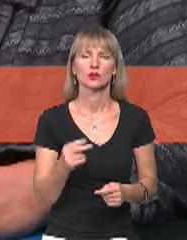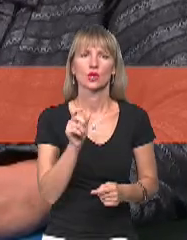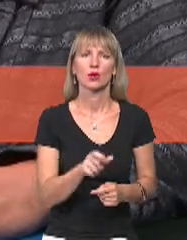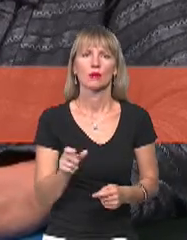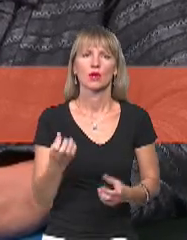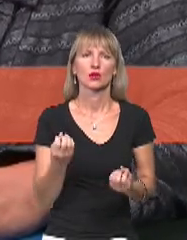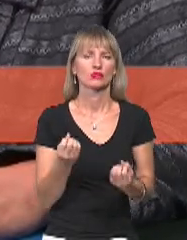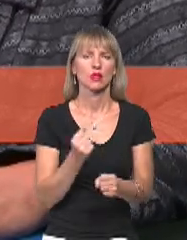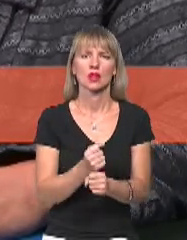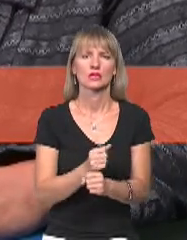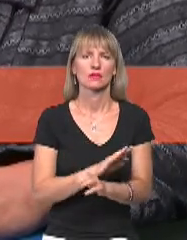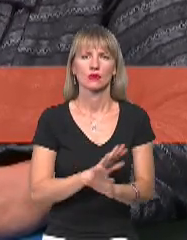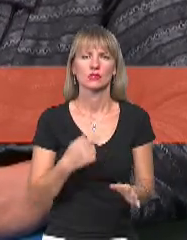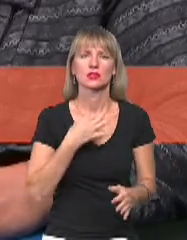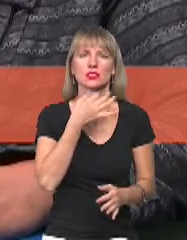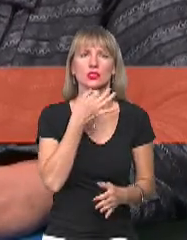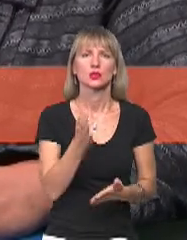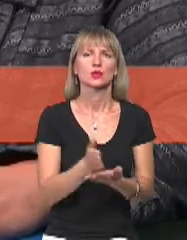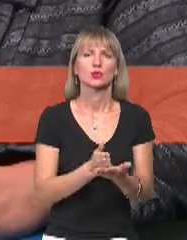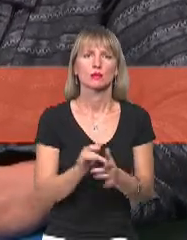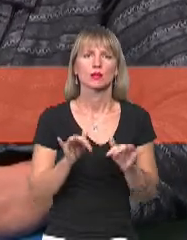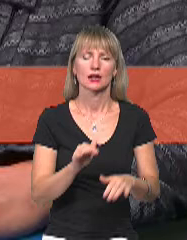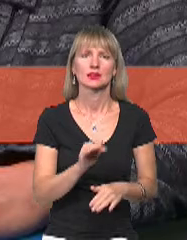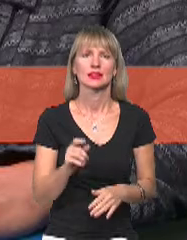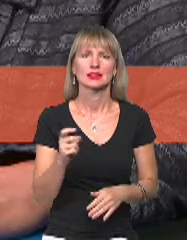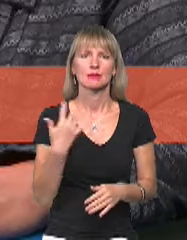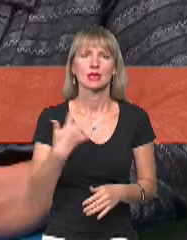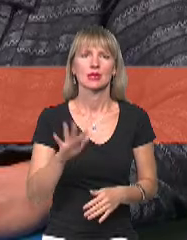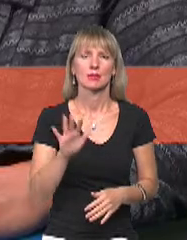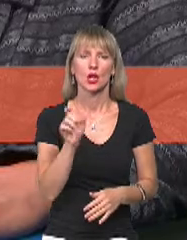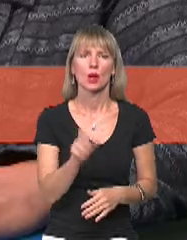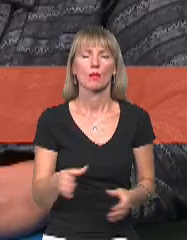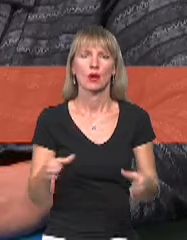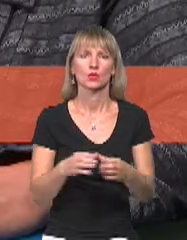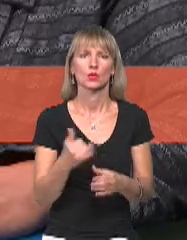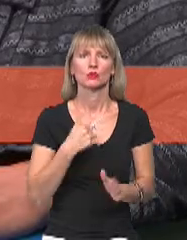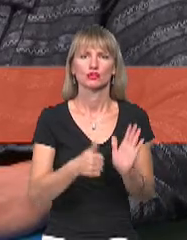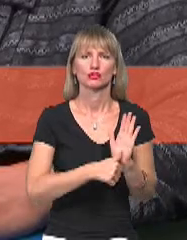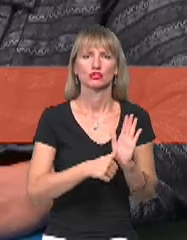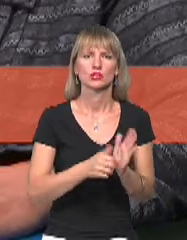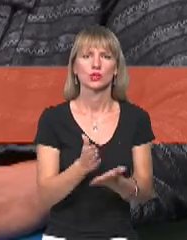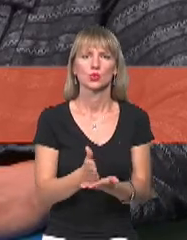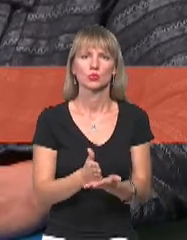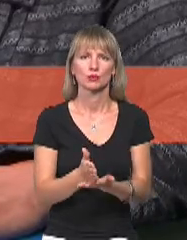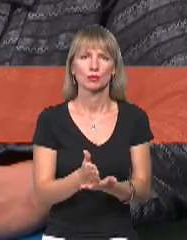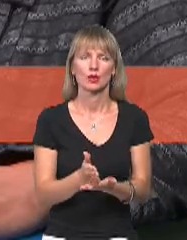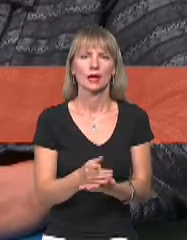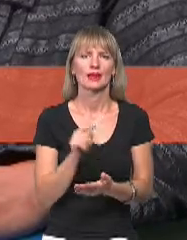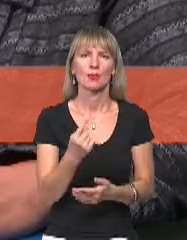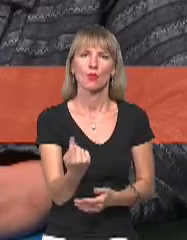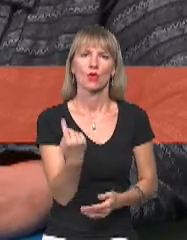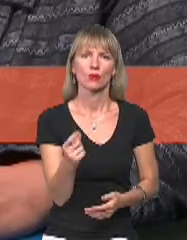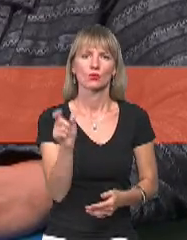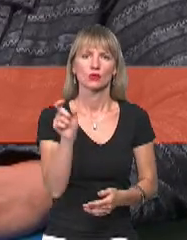громади ще не створили. Я вам скажу, навіть службу справах дітей. З 55 громад у нас 6 служб. І там по